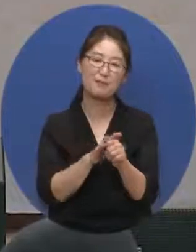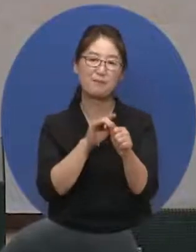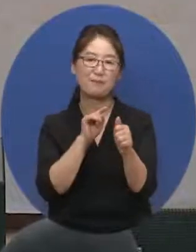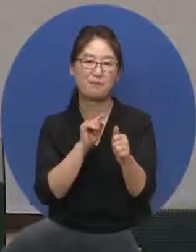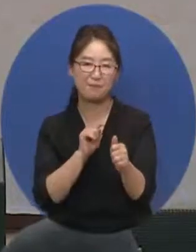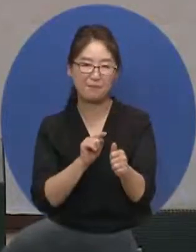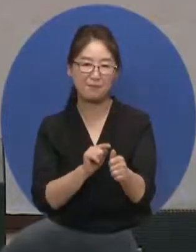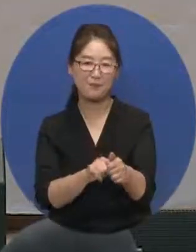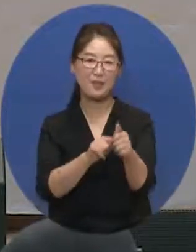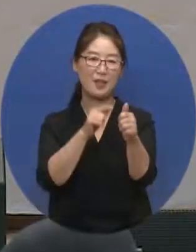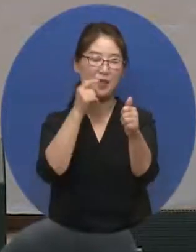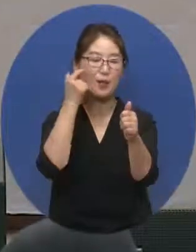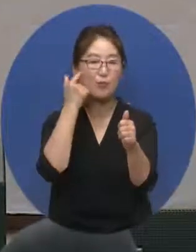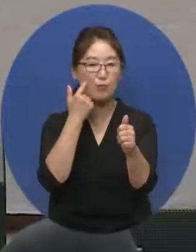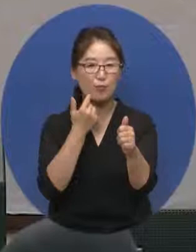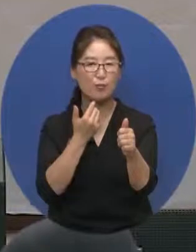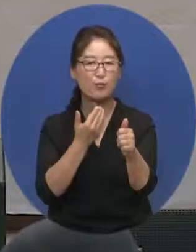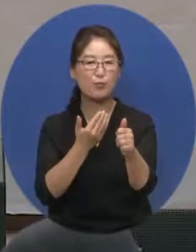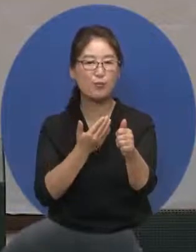사랑에게